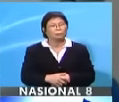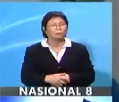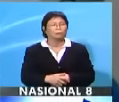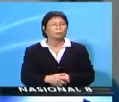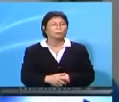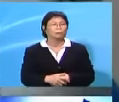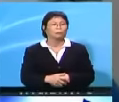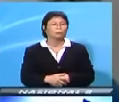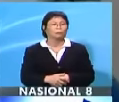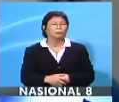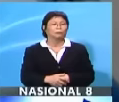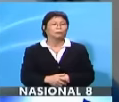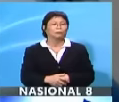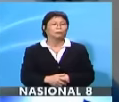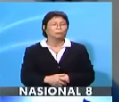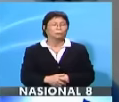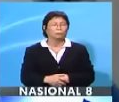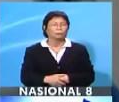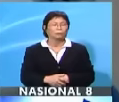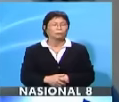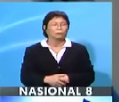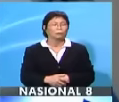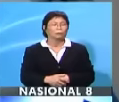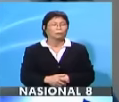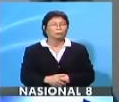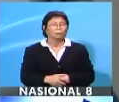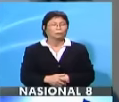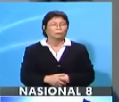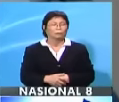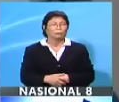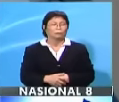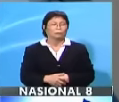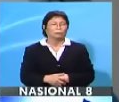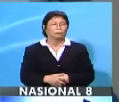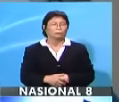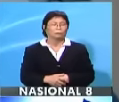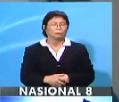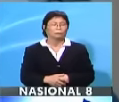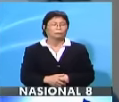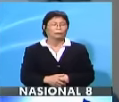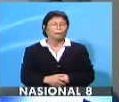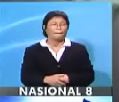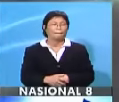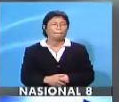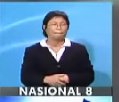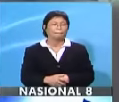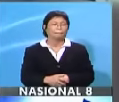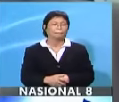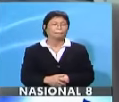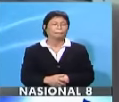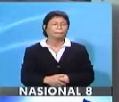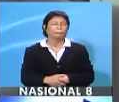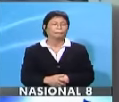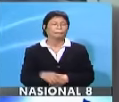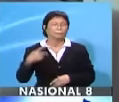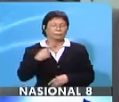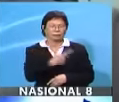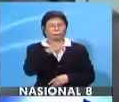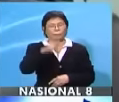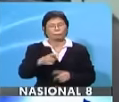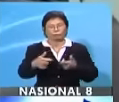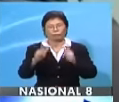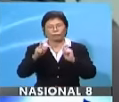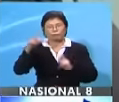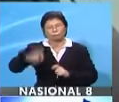lulus itu, mungkinlah kita pertimbang kan. Setakat tu lah. Begitu kan, kena cepat lah.